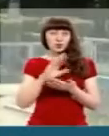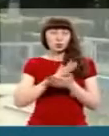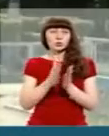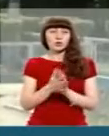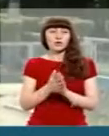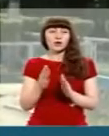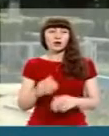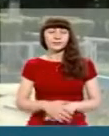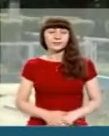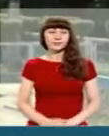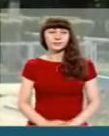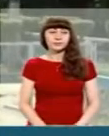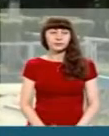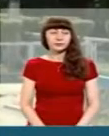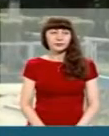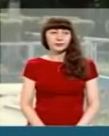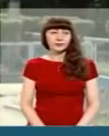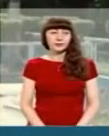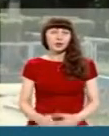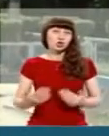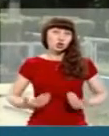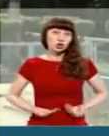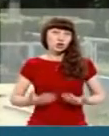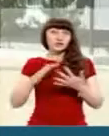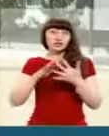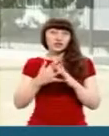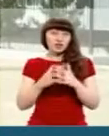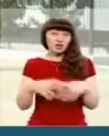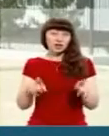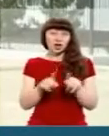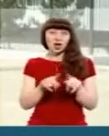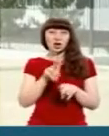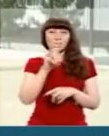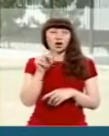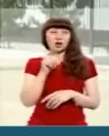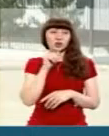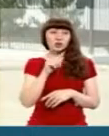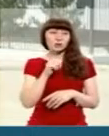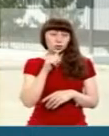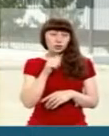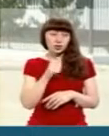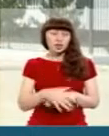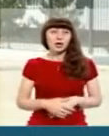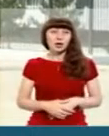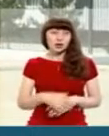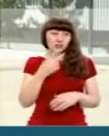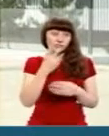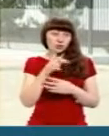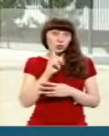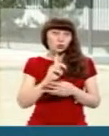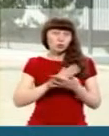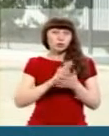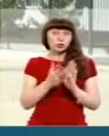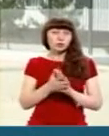жасалынған. Ауылдың тұрмысы қаладан еш кем емес. Қоныстандыру бағдарламасының берекесін көріп отырған Жансая Жиенбек осылай дейді. Жергілікті